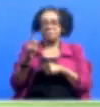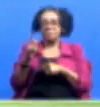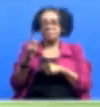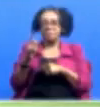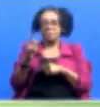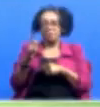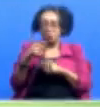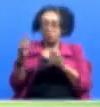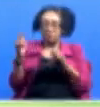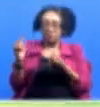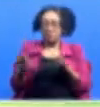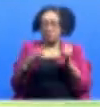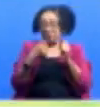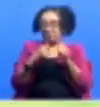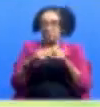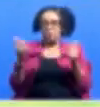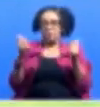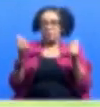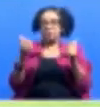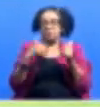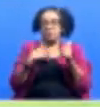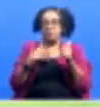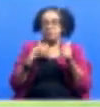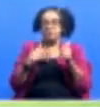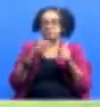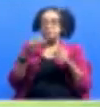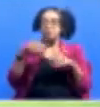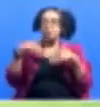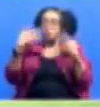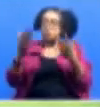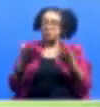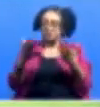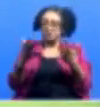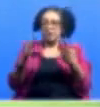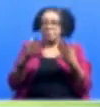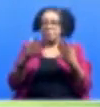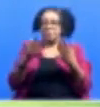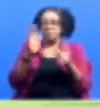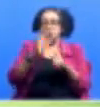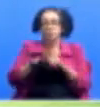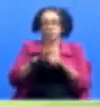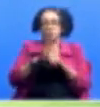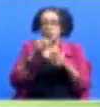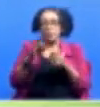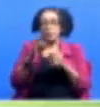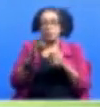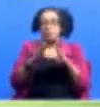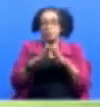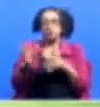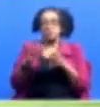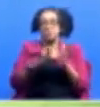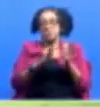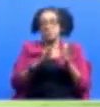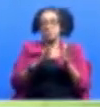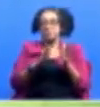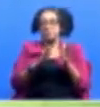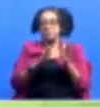well, kept myself in play, kept giving myself lots of birdie opportunities and